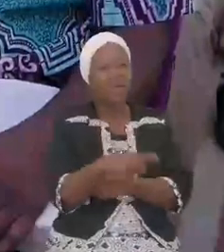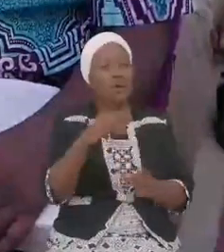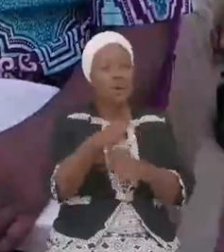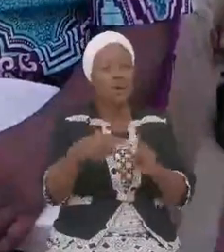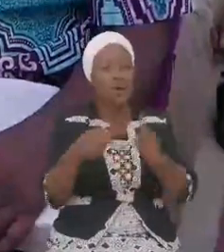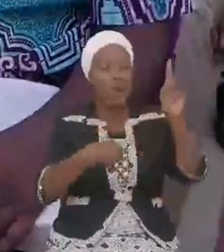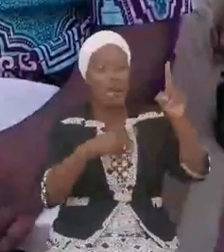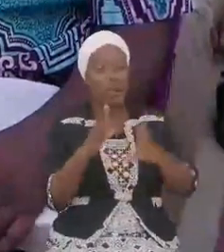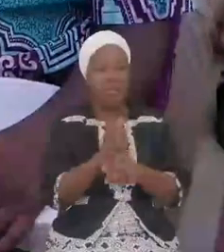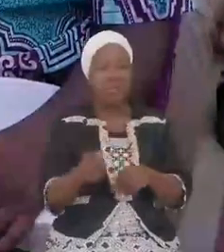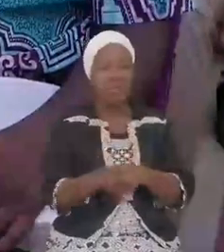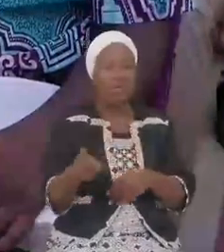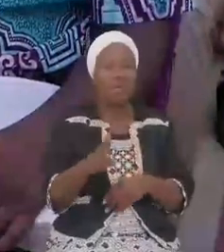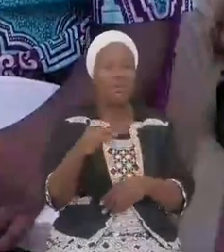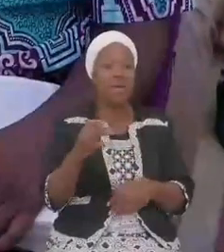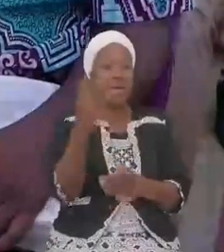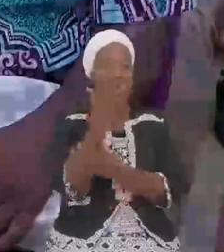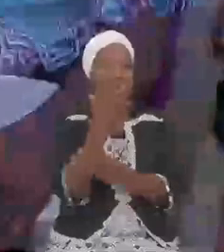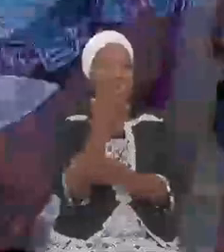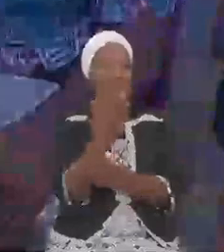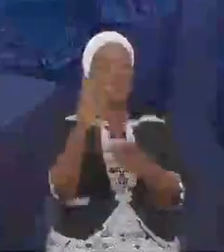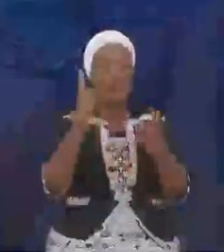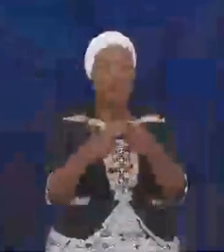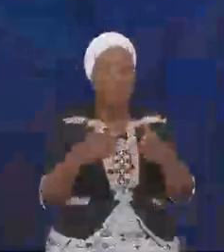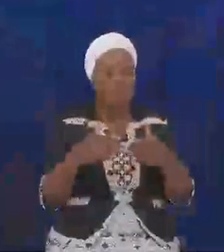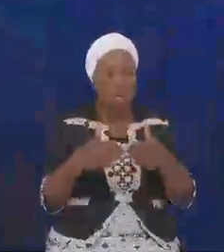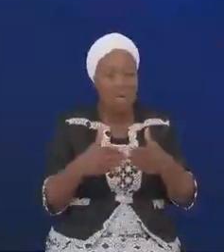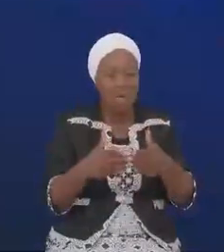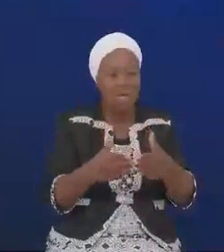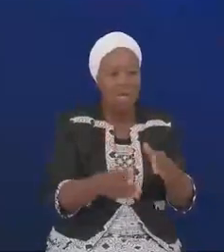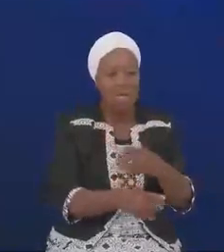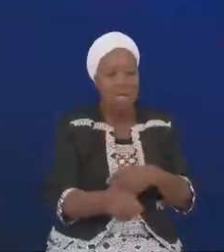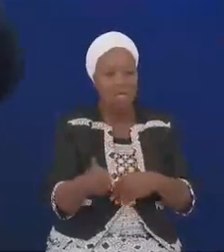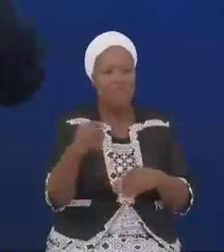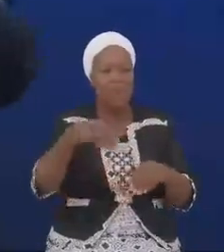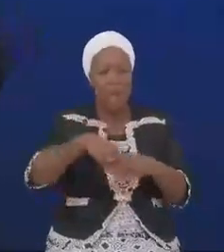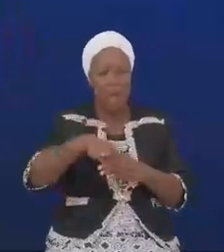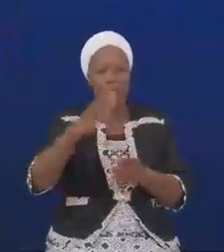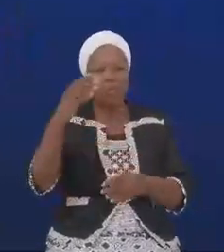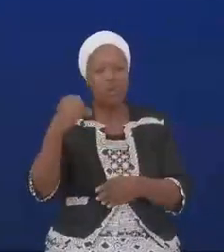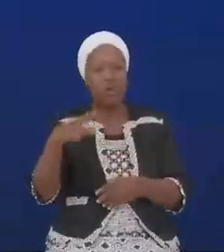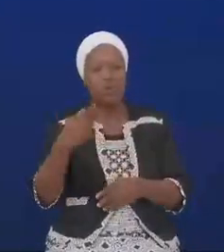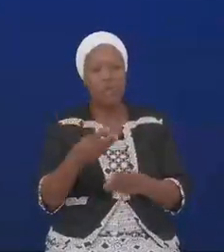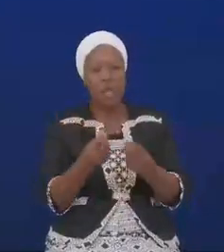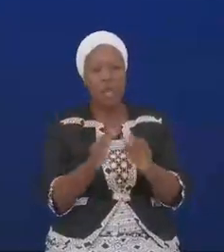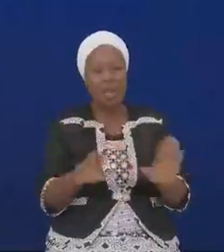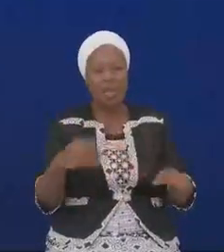je l'ai saisi par la main pour les faire sortir du pays